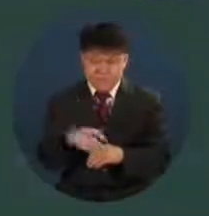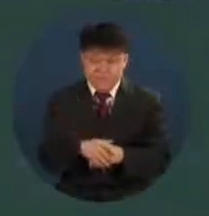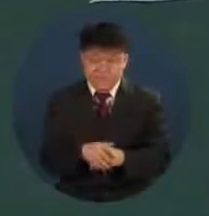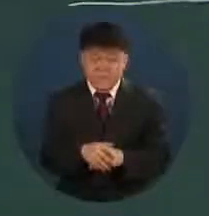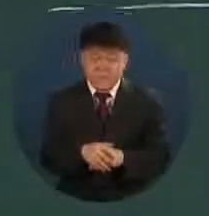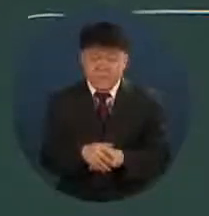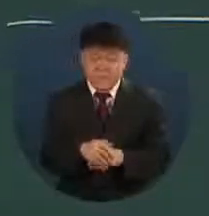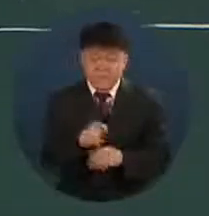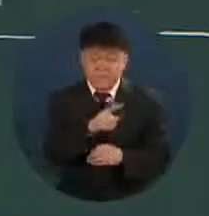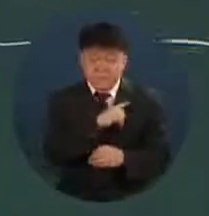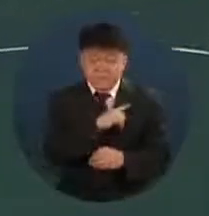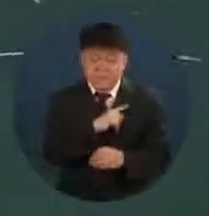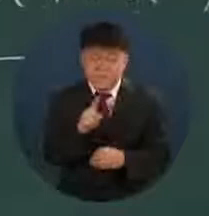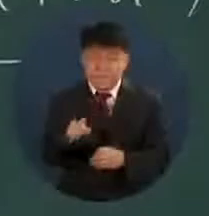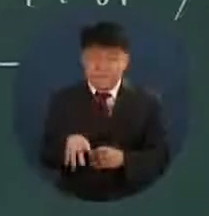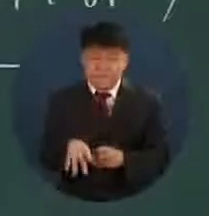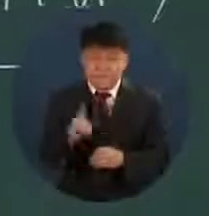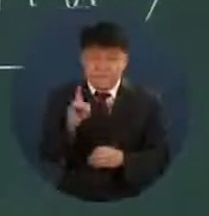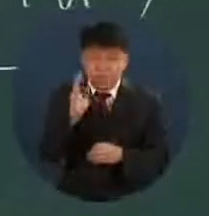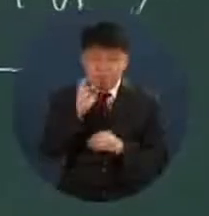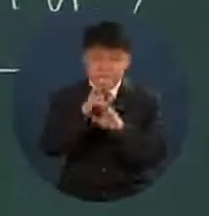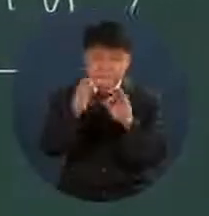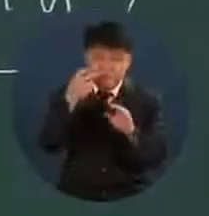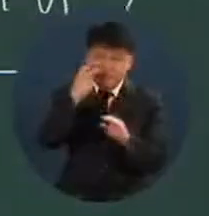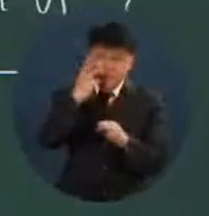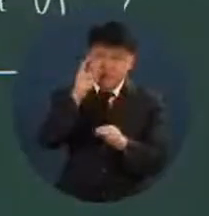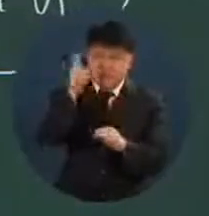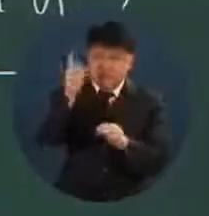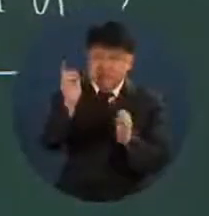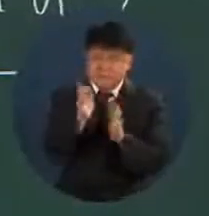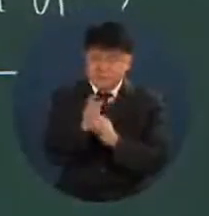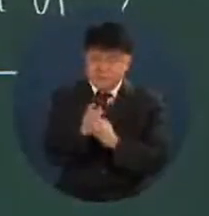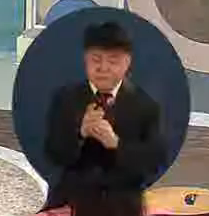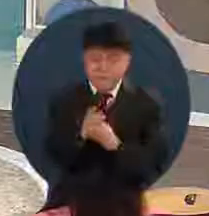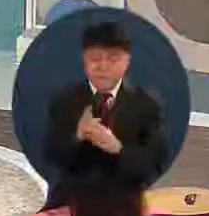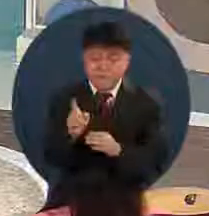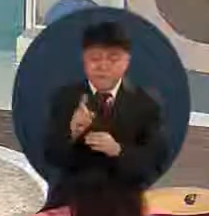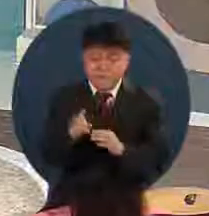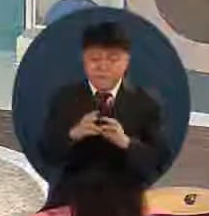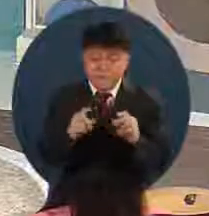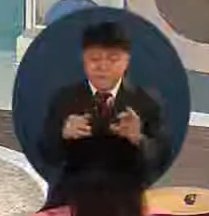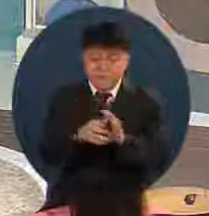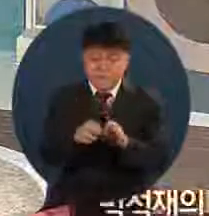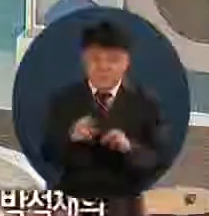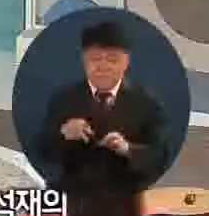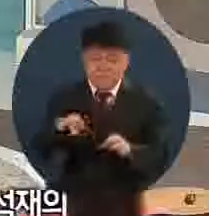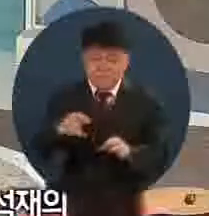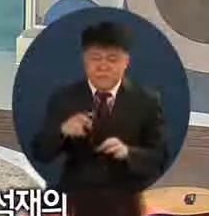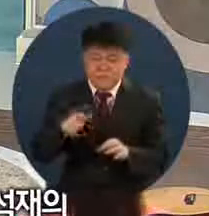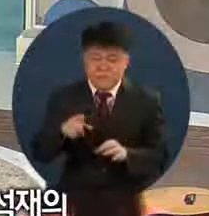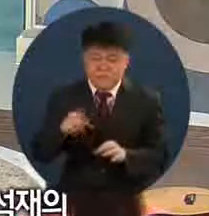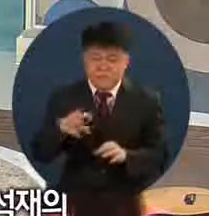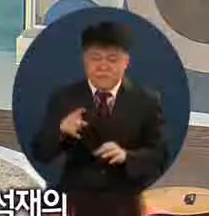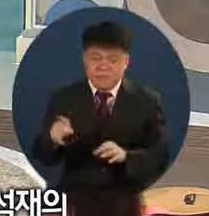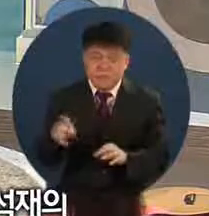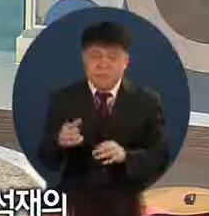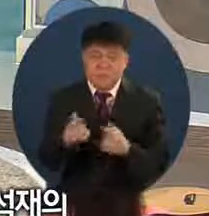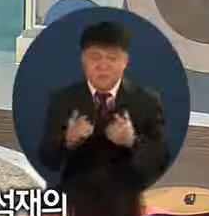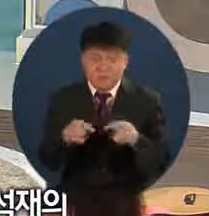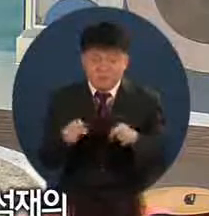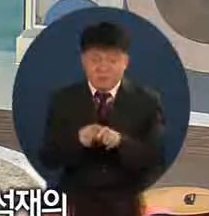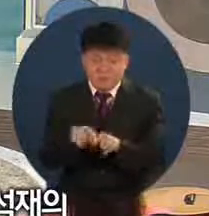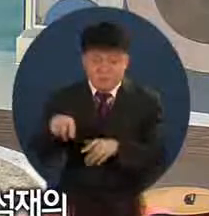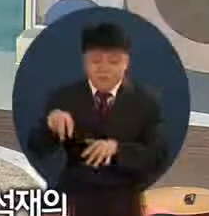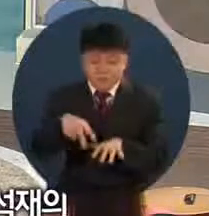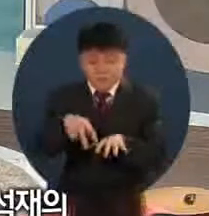바로 가장 첫 하늘신이고 우라노스가 바로 땅의 여신 가이아하고 둘이 신들의 거의